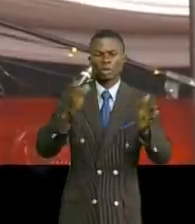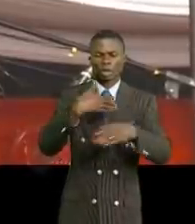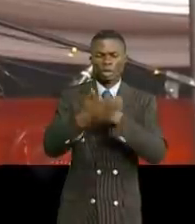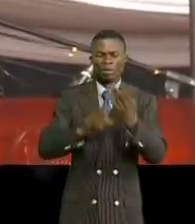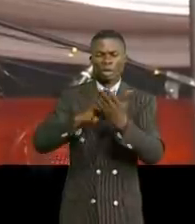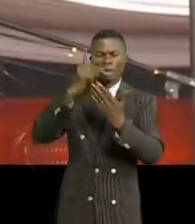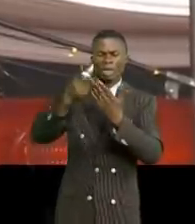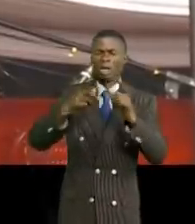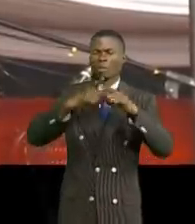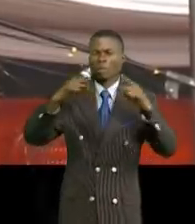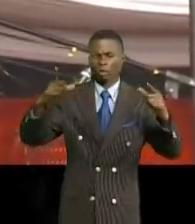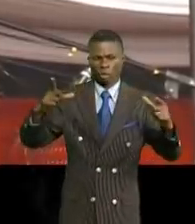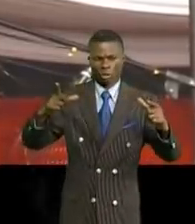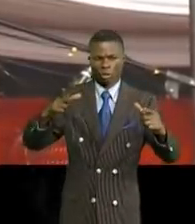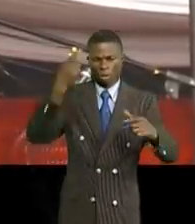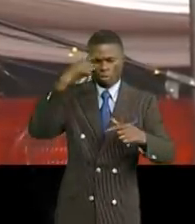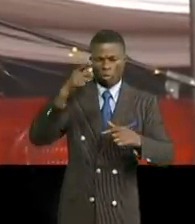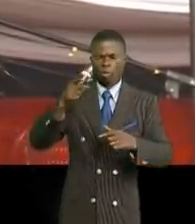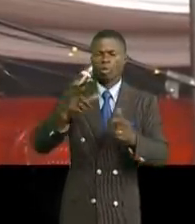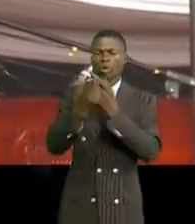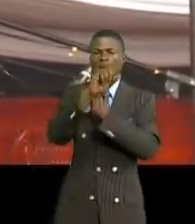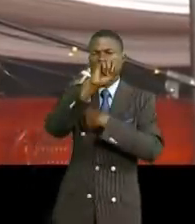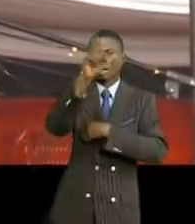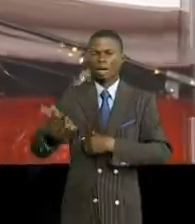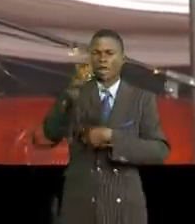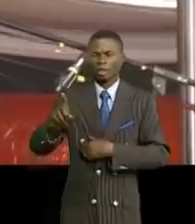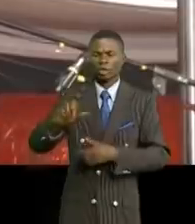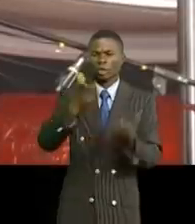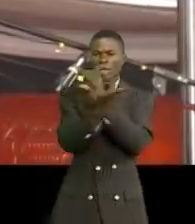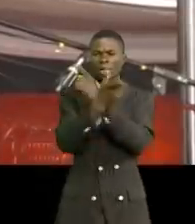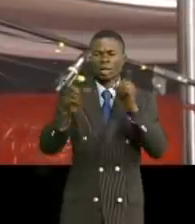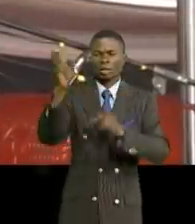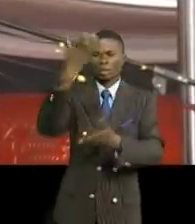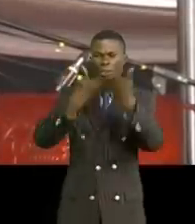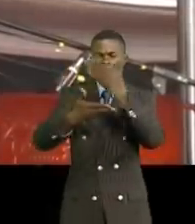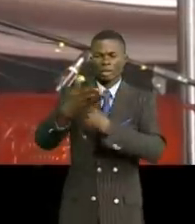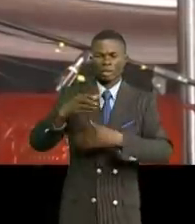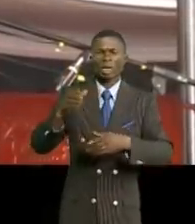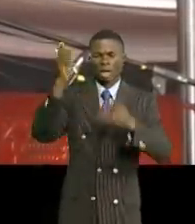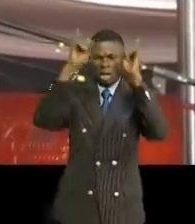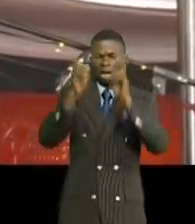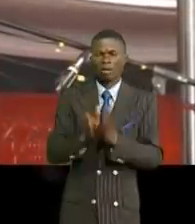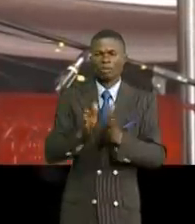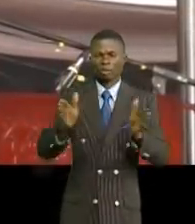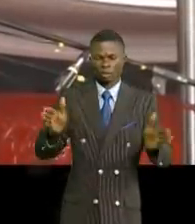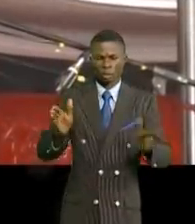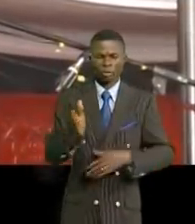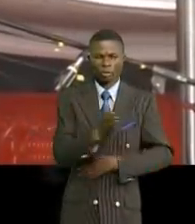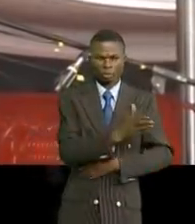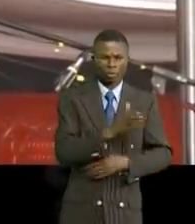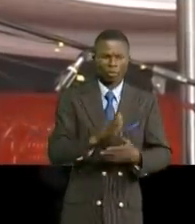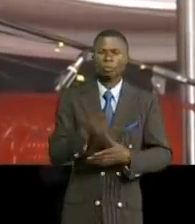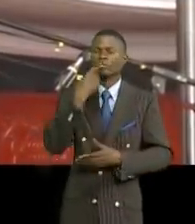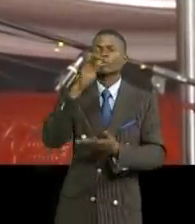milliers à l'heure de libre-échange gotainer parlant en charmant de la fiq il a remercié